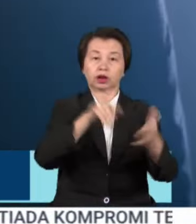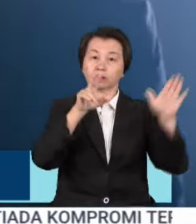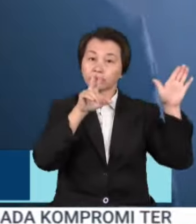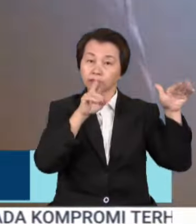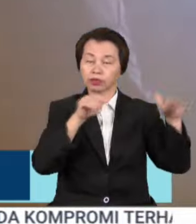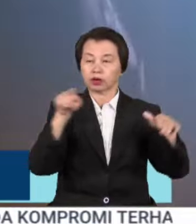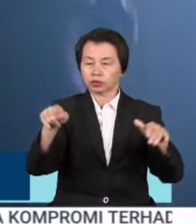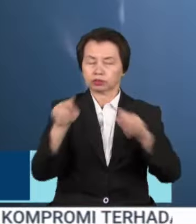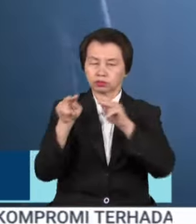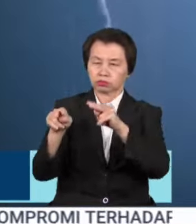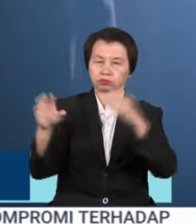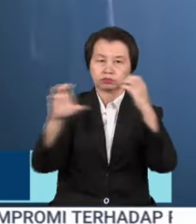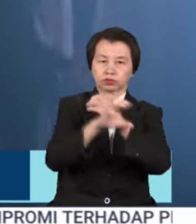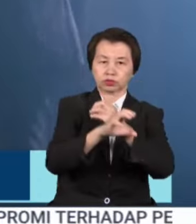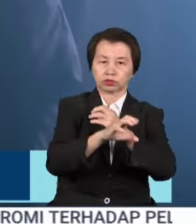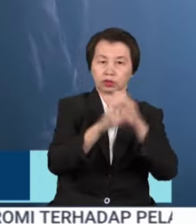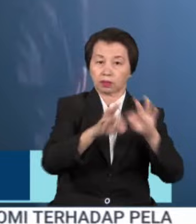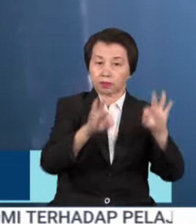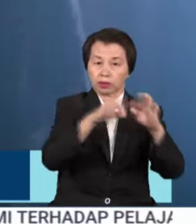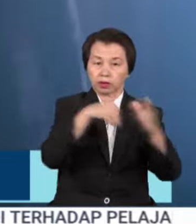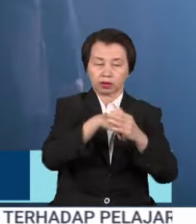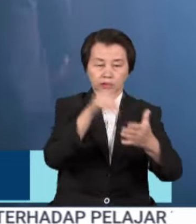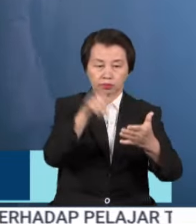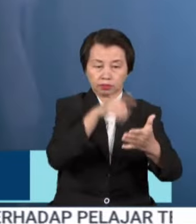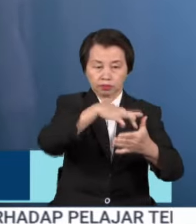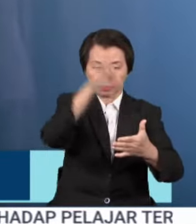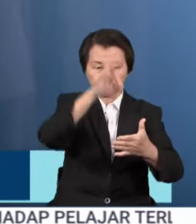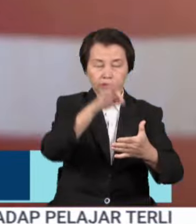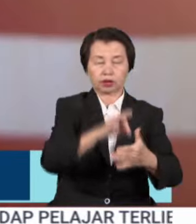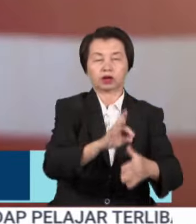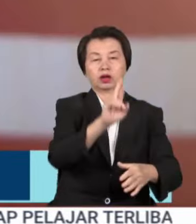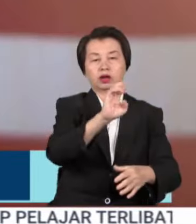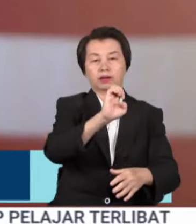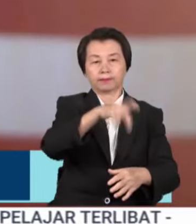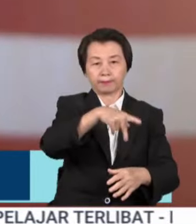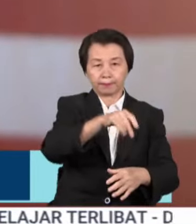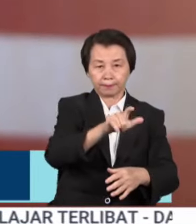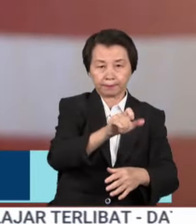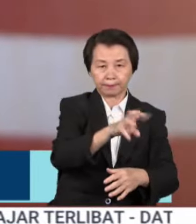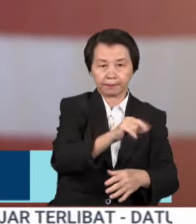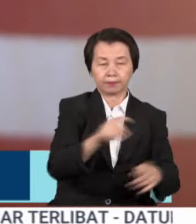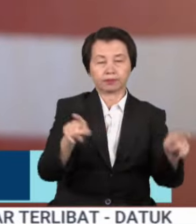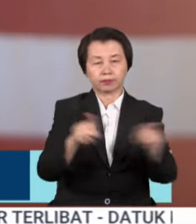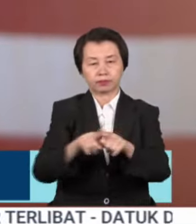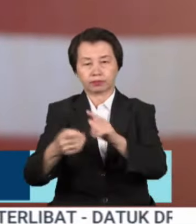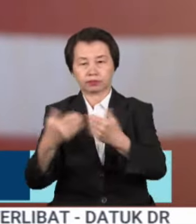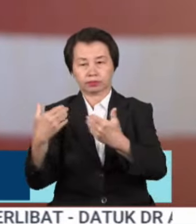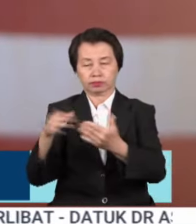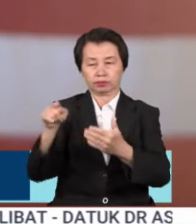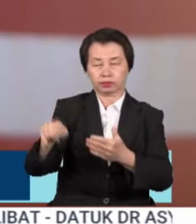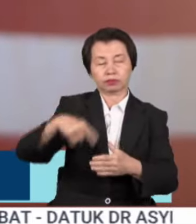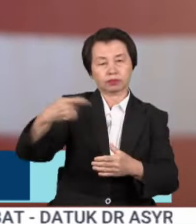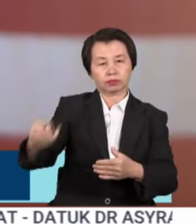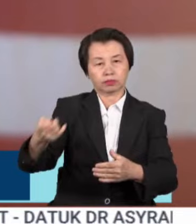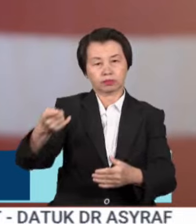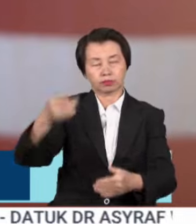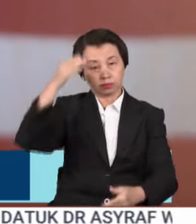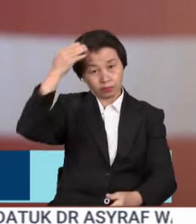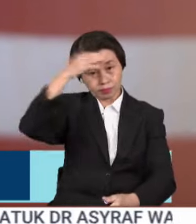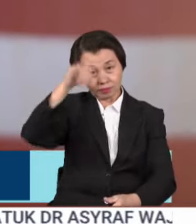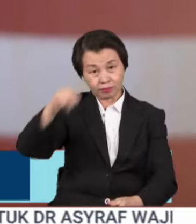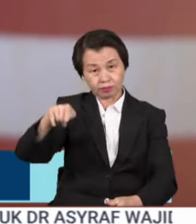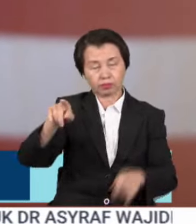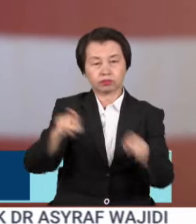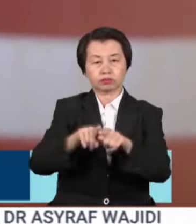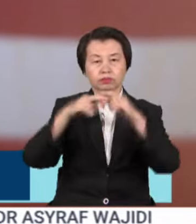Beliau dianggap sebagai pencabar utama dalam pemilihan utama Republican kepada sekutunya bekas Presiden Donald Trump yang